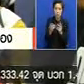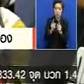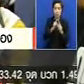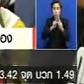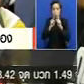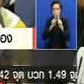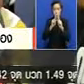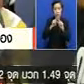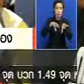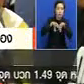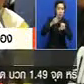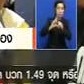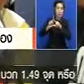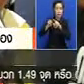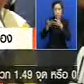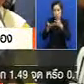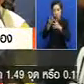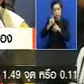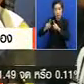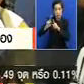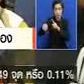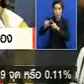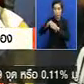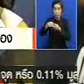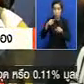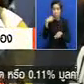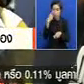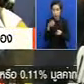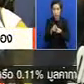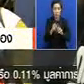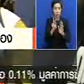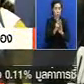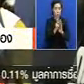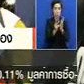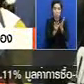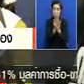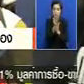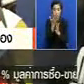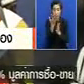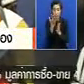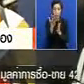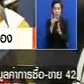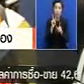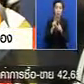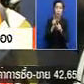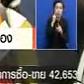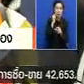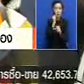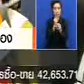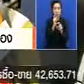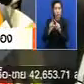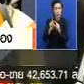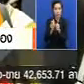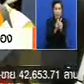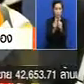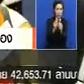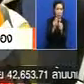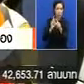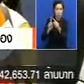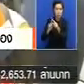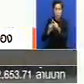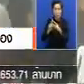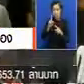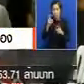านนี้ในทุกกรณีที่ไม่ขัดกับกติกากฎหมายโดยรวมหรือว่าไม่ทำให้การแข่งขันต่